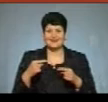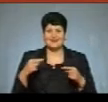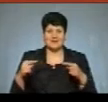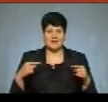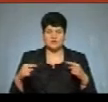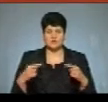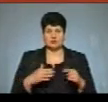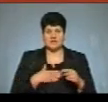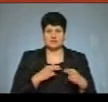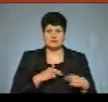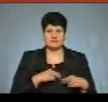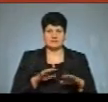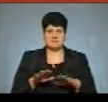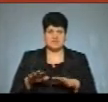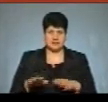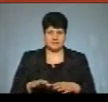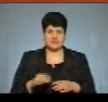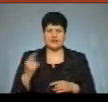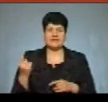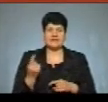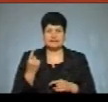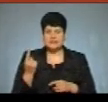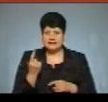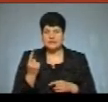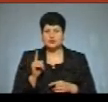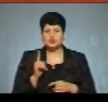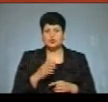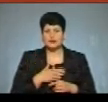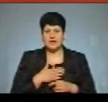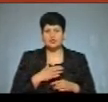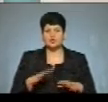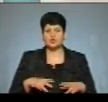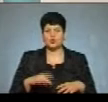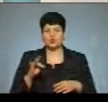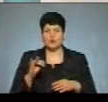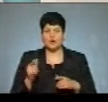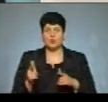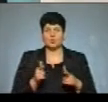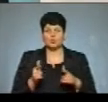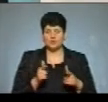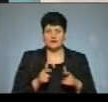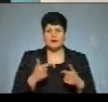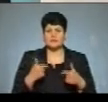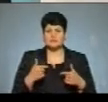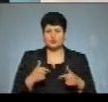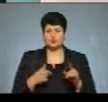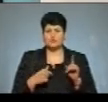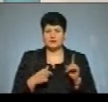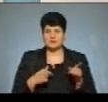наших працівників. Так. Єдине, що вони, наші якби, інструктори готують, але екзаменують